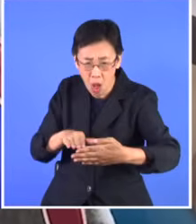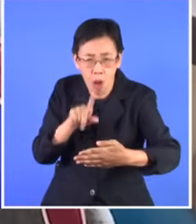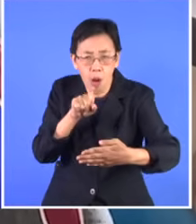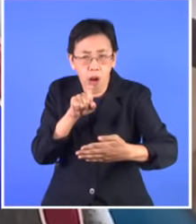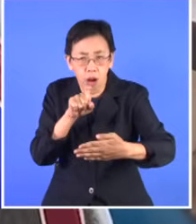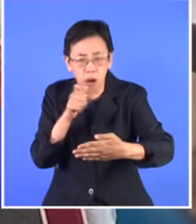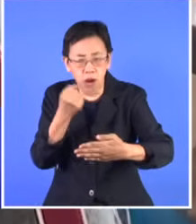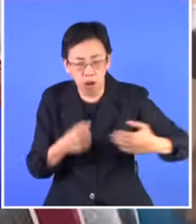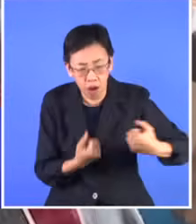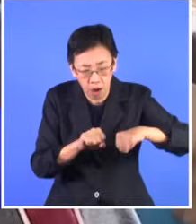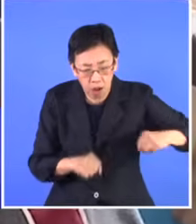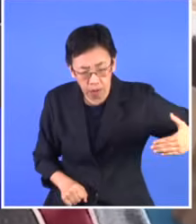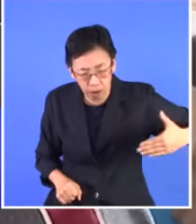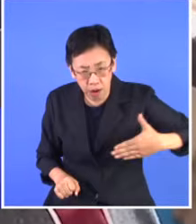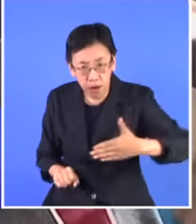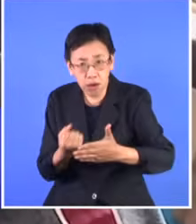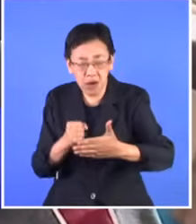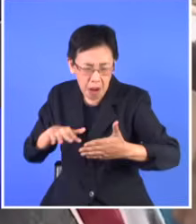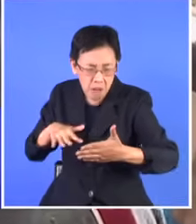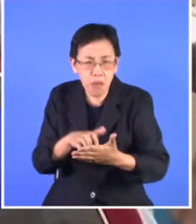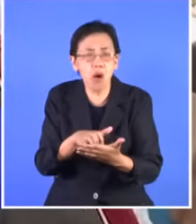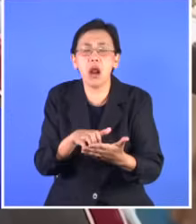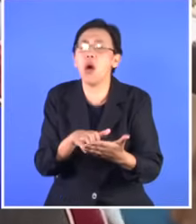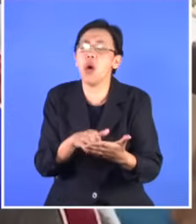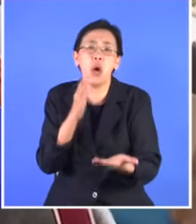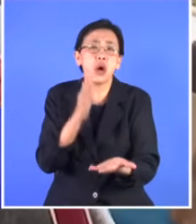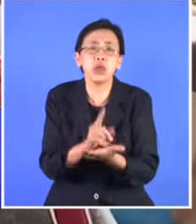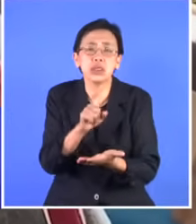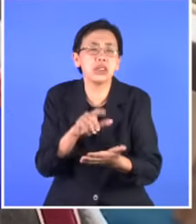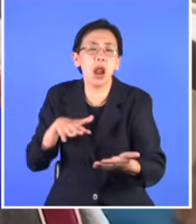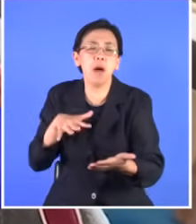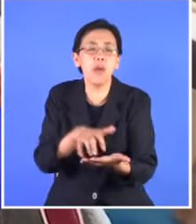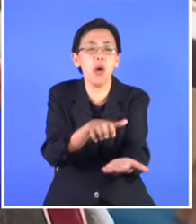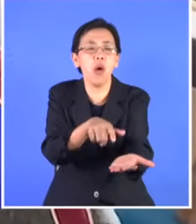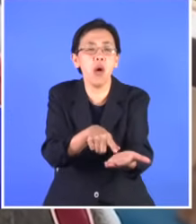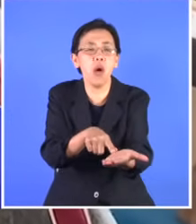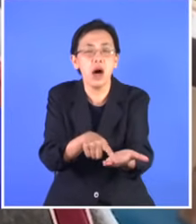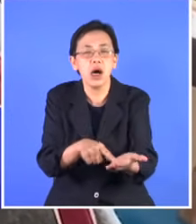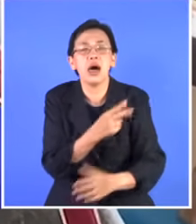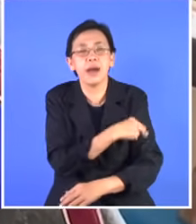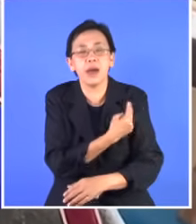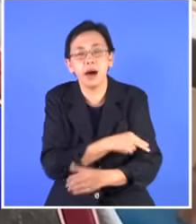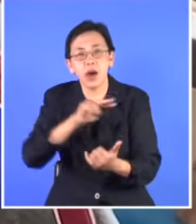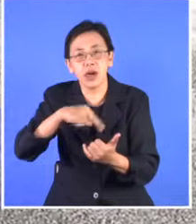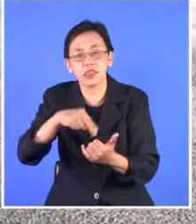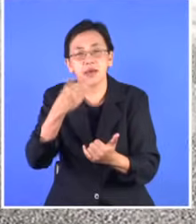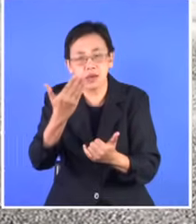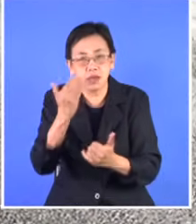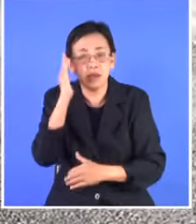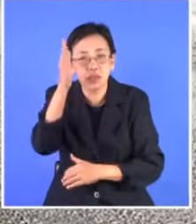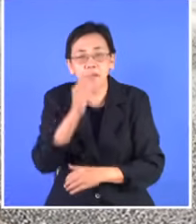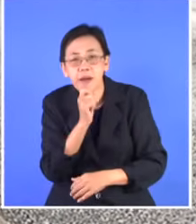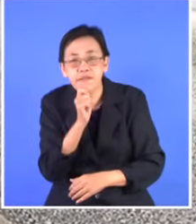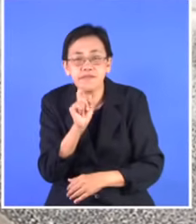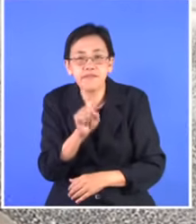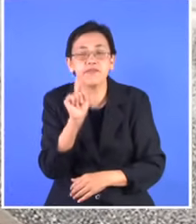เออนะฮะแล้วก็เบรกไม่ทันว่าอย่างงั้นเบื้องต้นอ้าจะเอาผู้บาดเจ็บไปรักษาให้ดีก่อนนะครับแล้วก็จะเอาตัวมาสอบเพิ่มเติมนะฮะแล้วก็มีการ